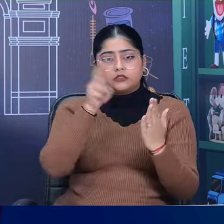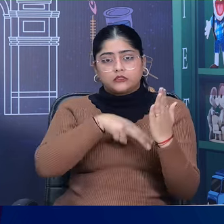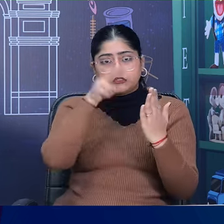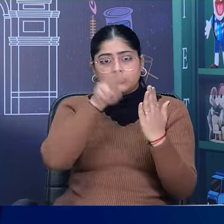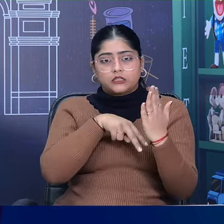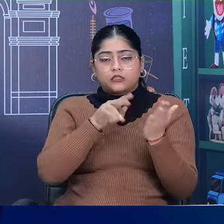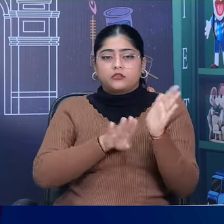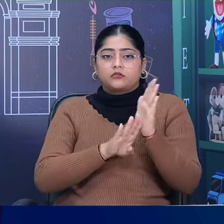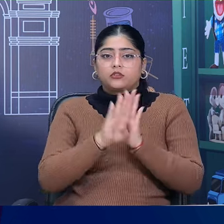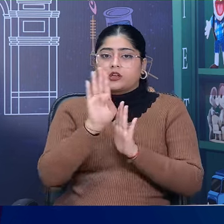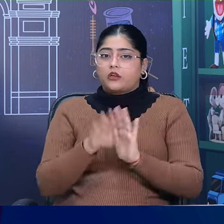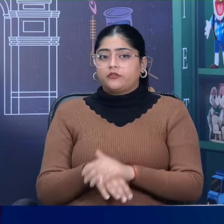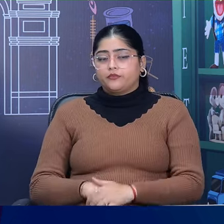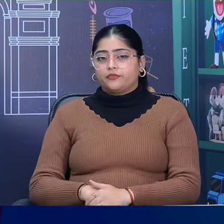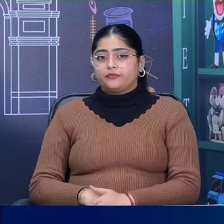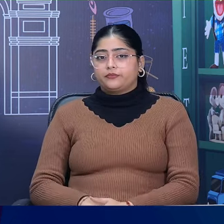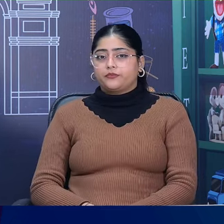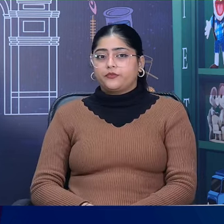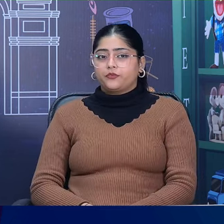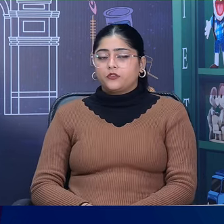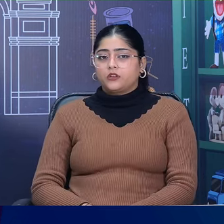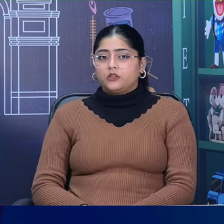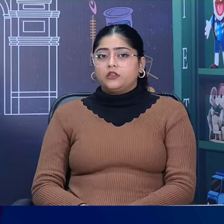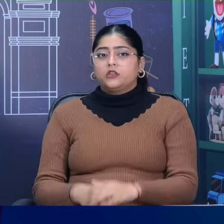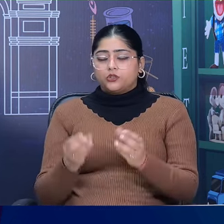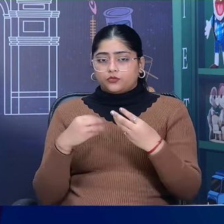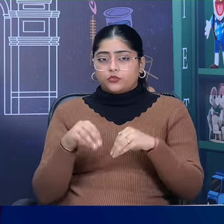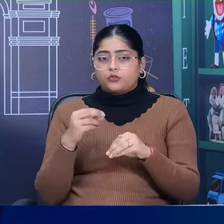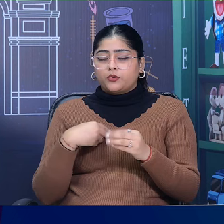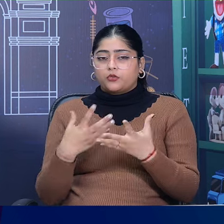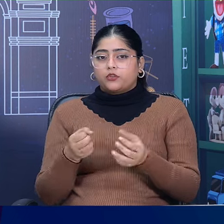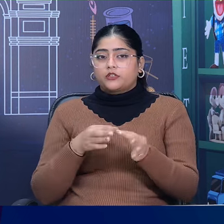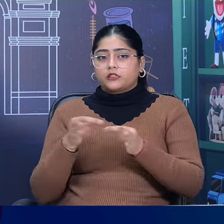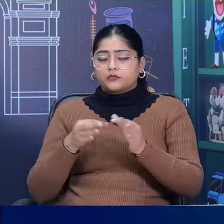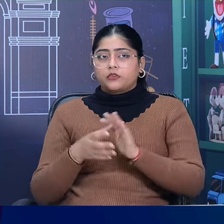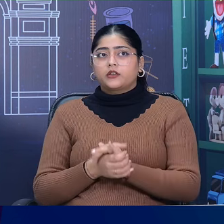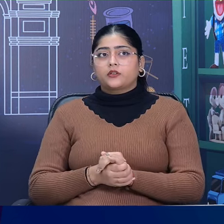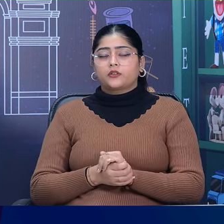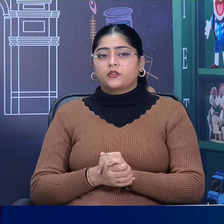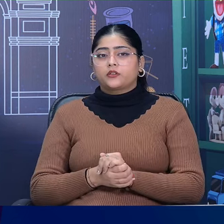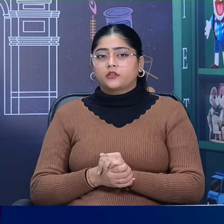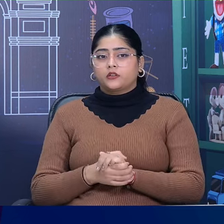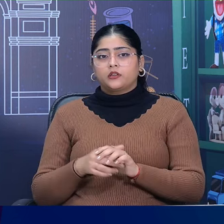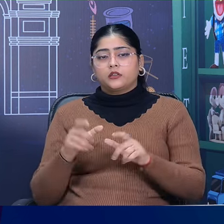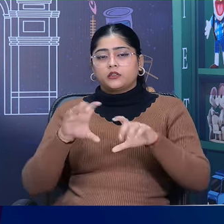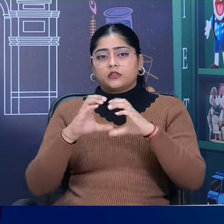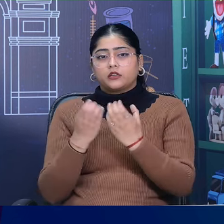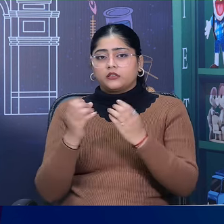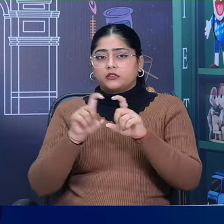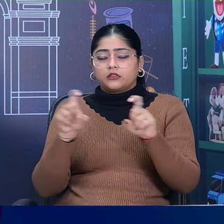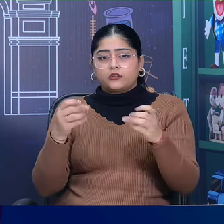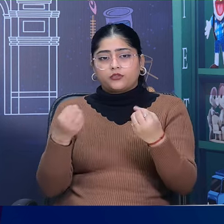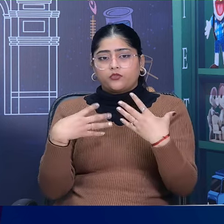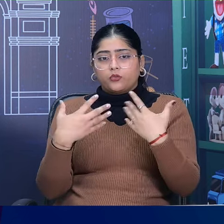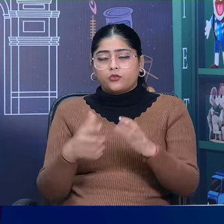उसको वो और अच्छे से समझ पाएंगे जी सर आपसे थोड़ा सा इस बारे में भी जानना चाहेंगे क्योंकि आपने क्लास का हमें जो है एक एग्जांपल दिया है और